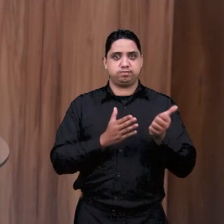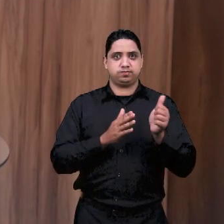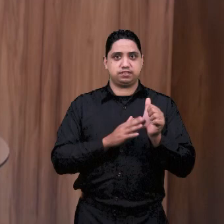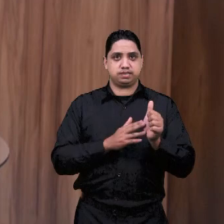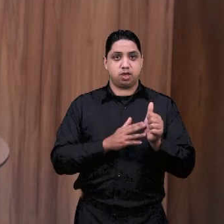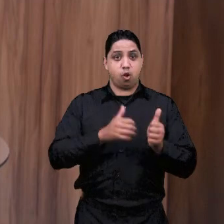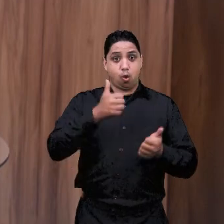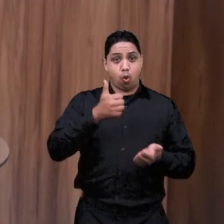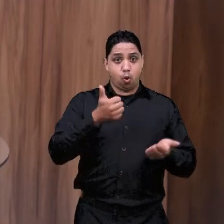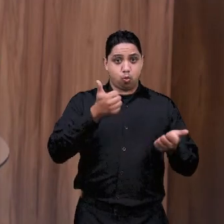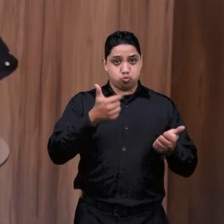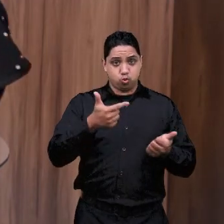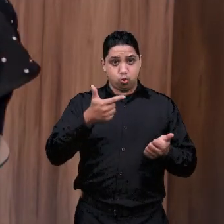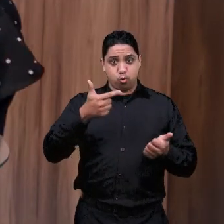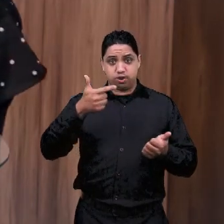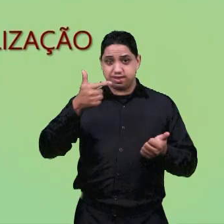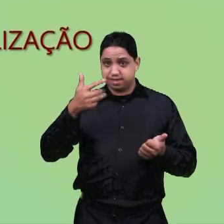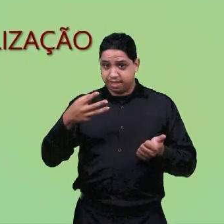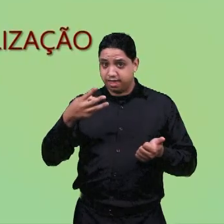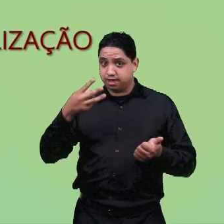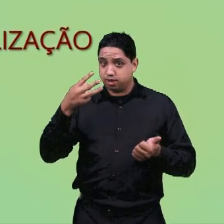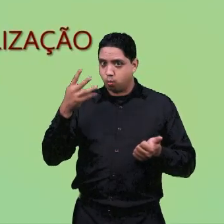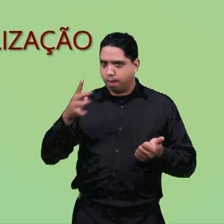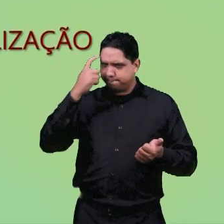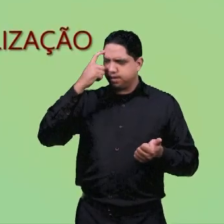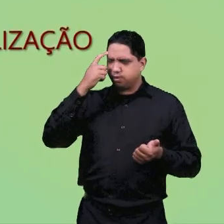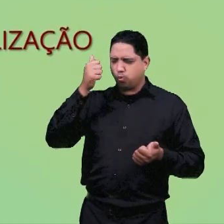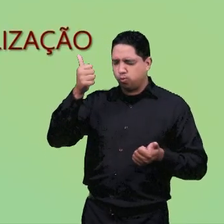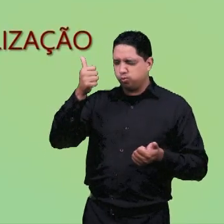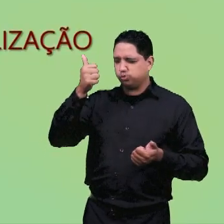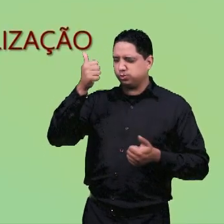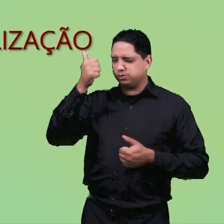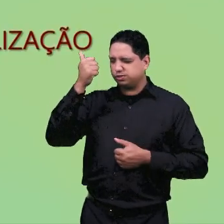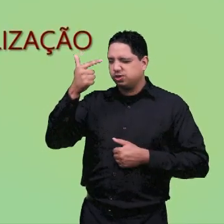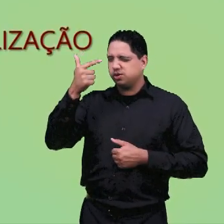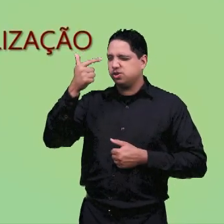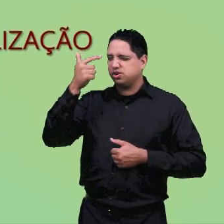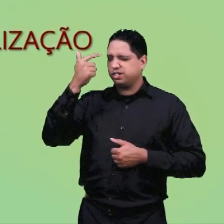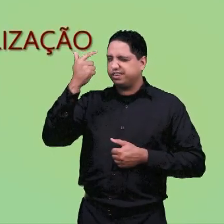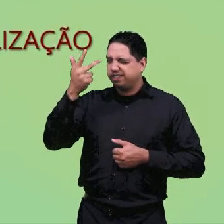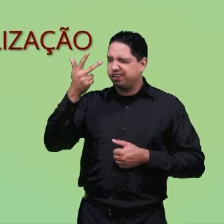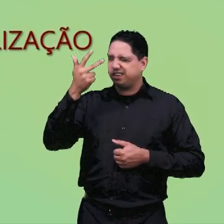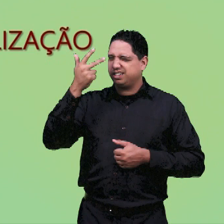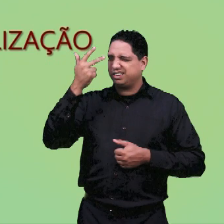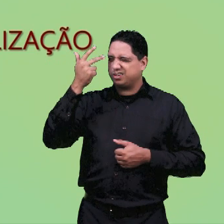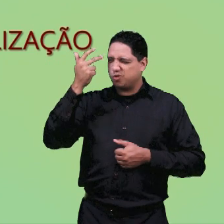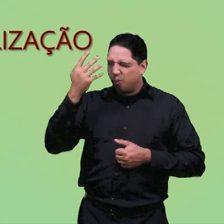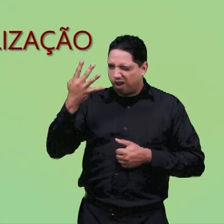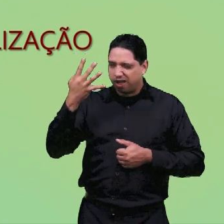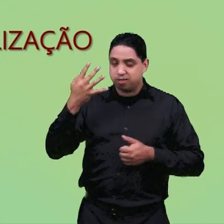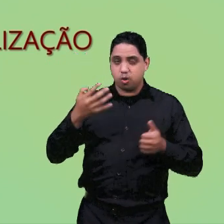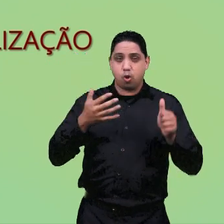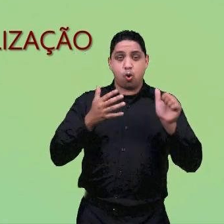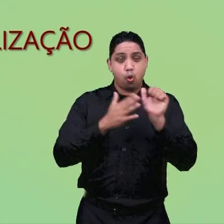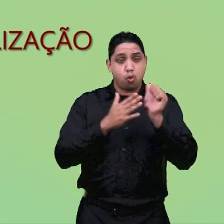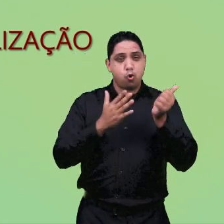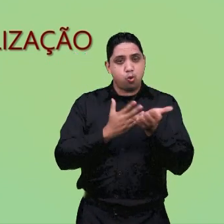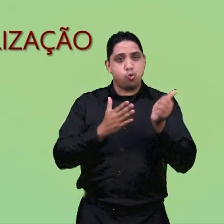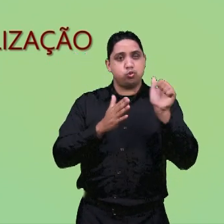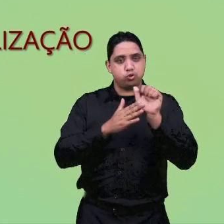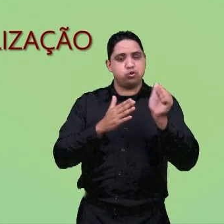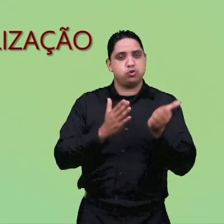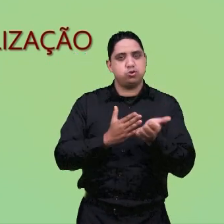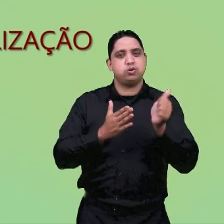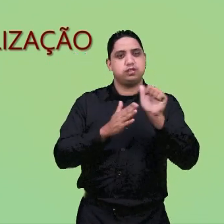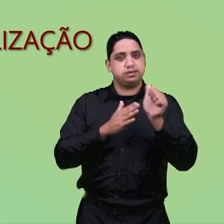e... Et pour finaliser, nous allons retenir les quatre temps avec l'instrument de cette